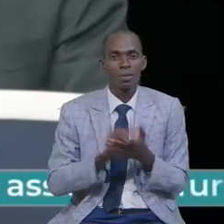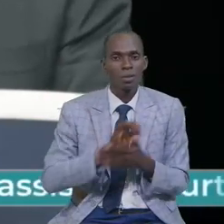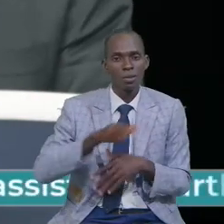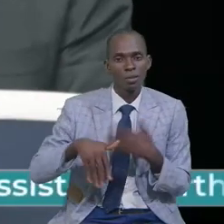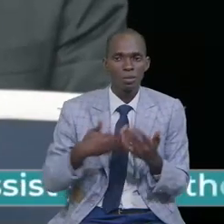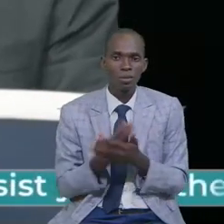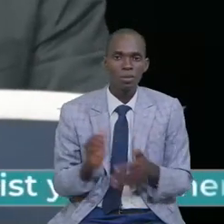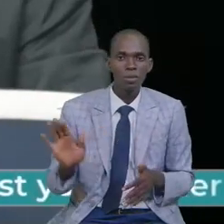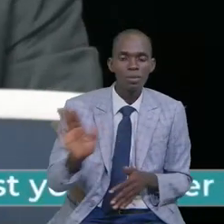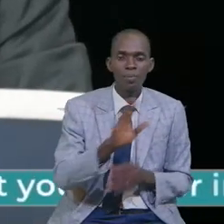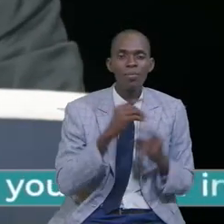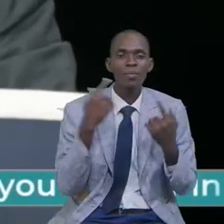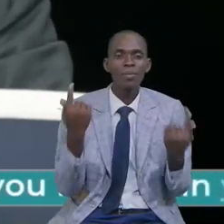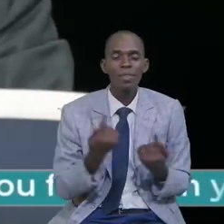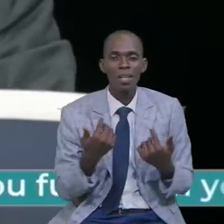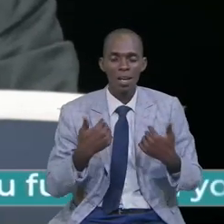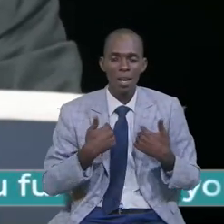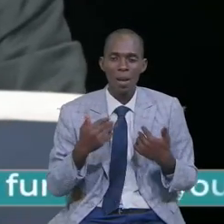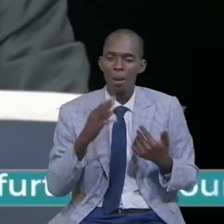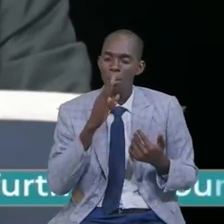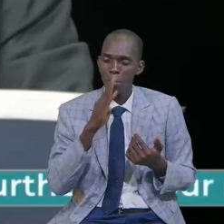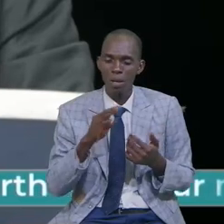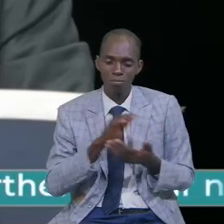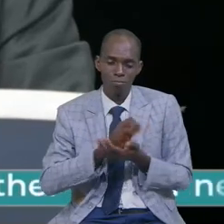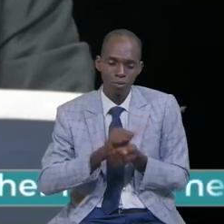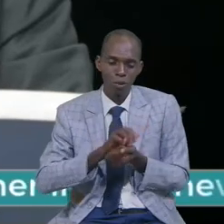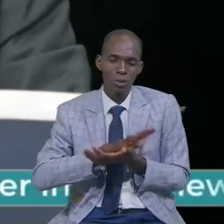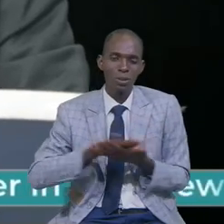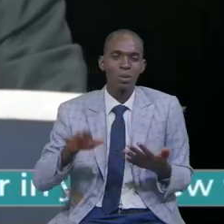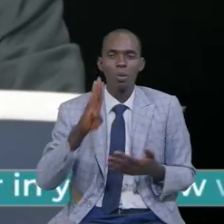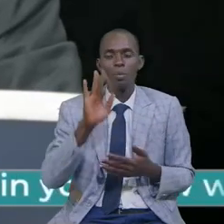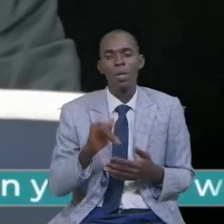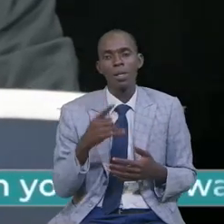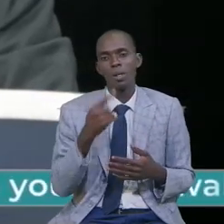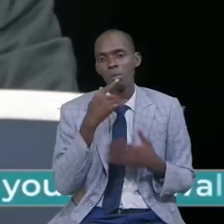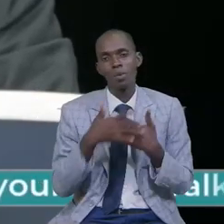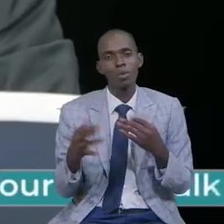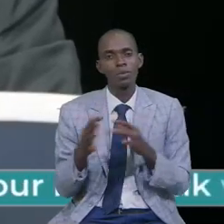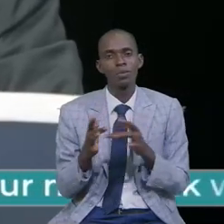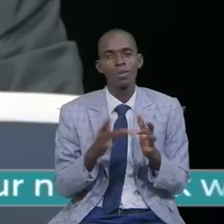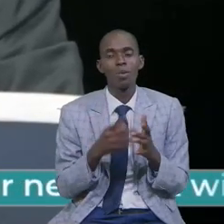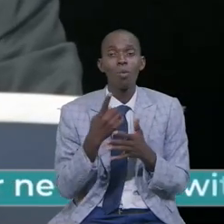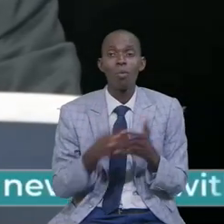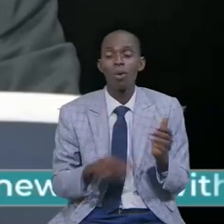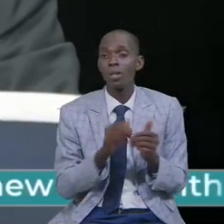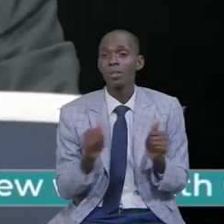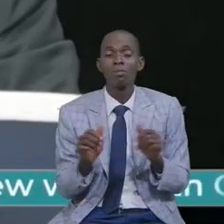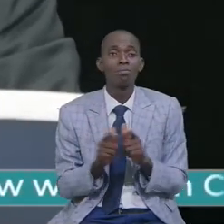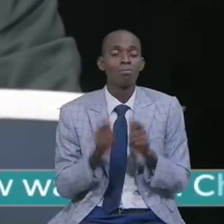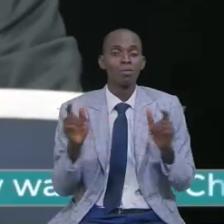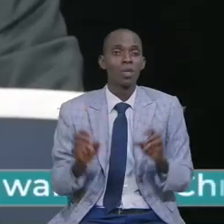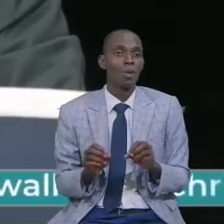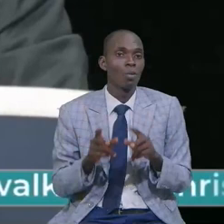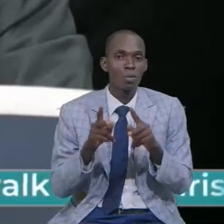Tous leurs péchés ont été couverts par le sang de Christ. Quel privilège! Quelle